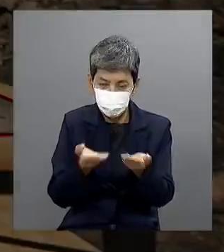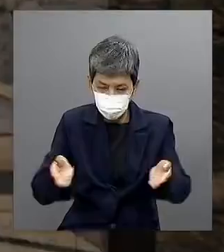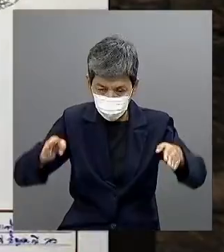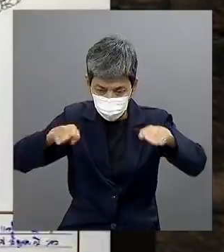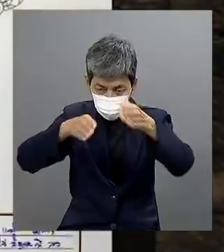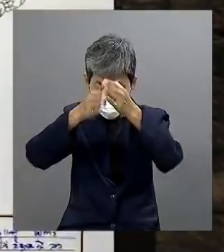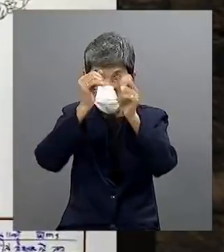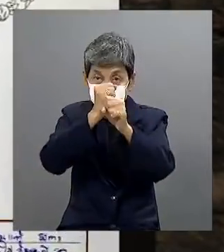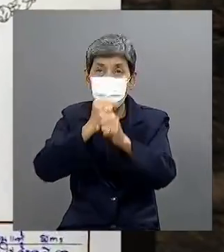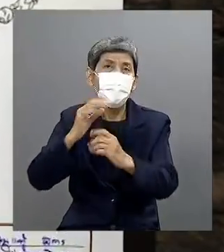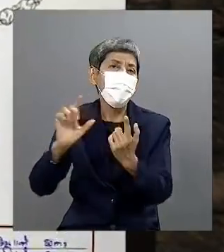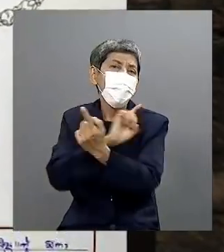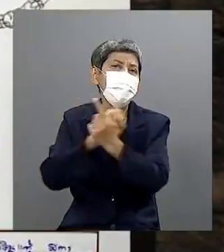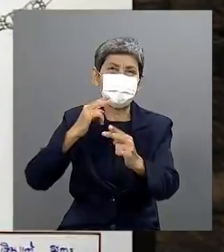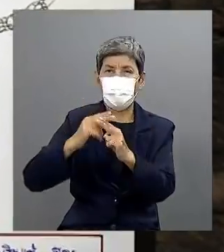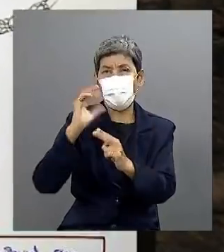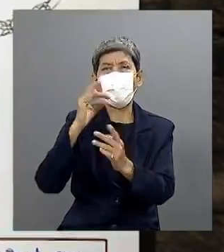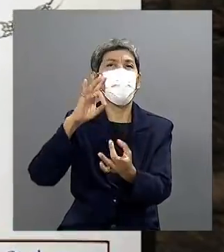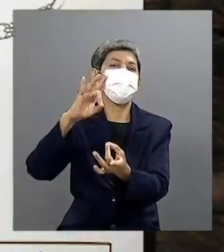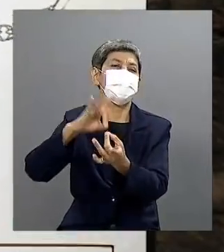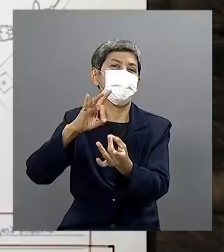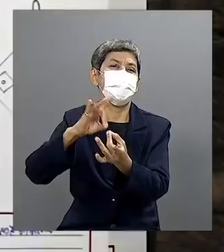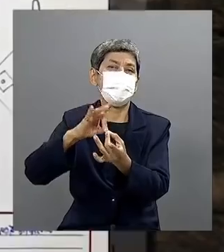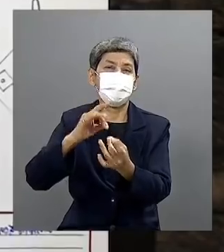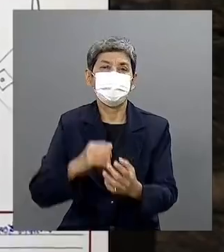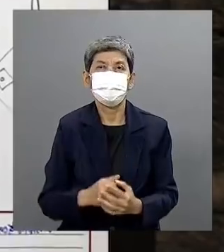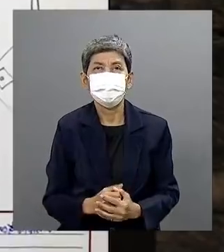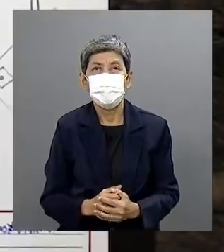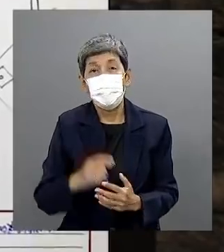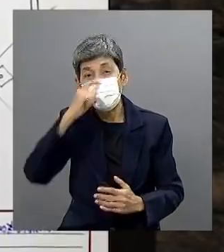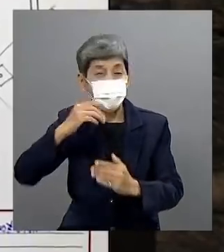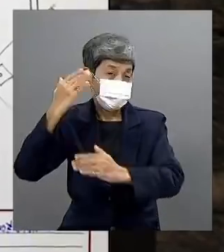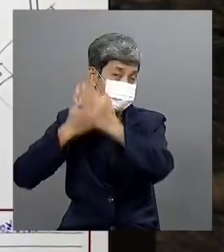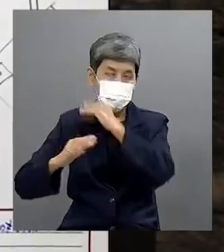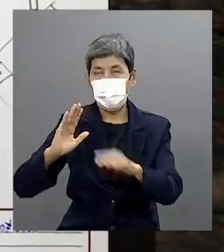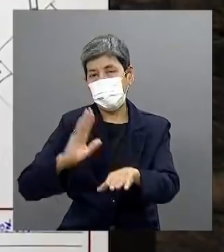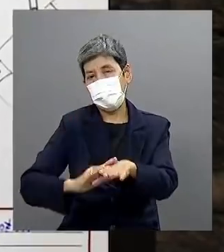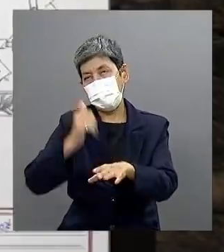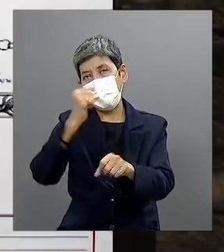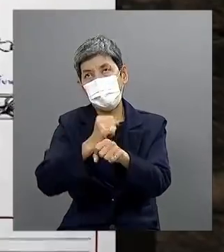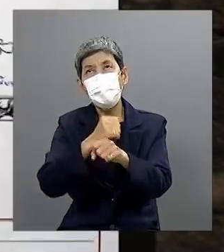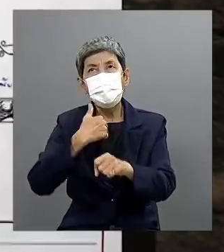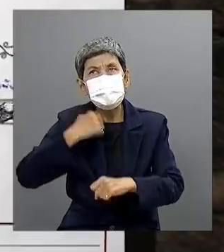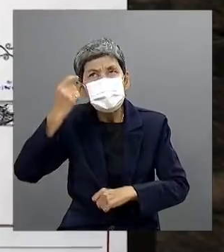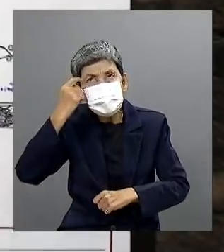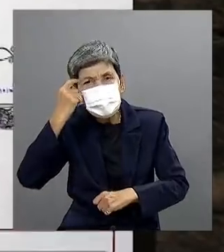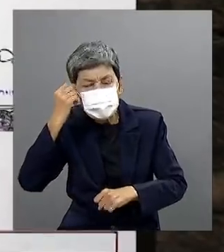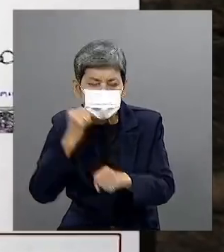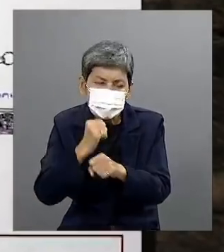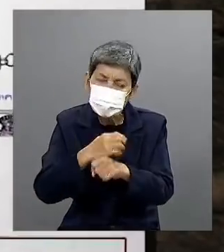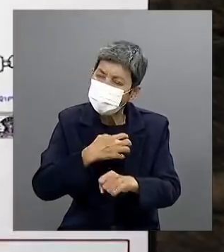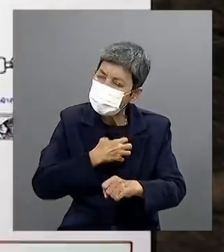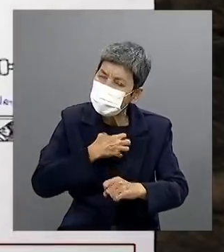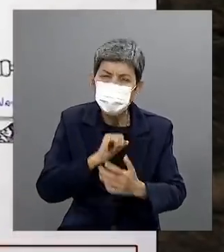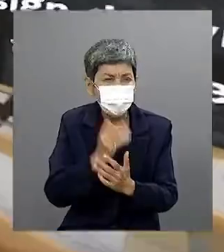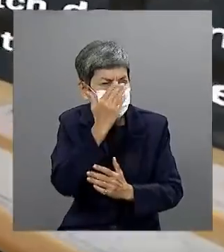ดกโลกของจังหวัดสุโขทัยอีกด้วยค่ะ คนไทยสมัยก่อนนี่เก่งมากเลยนะคือเขาคิดค้นอะไรที่มันแบบสวยงามแล้วมัน